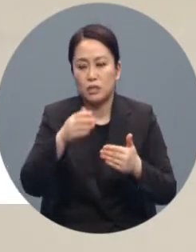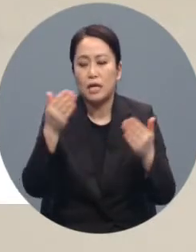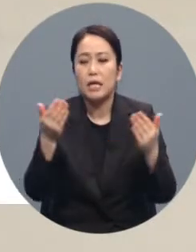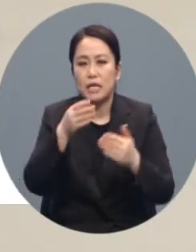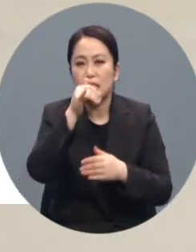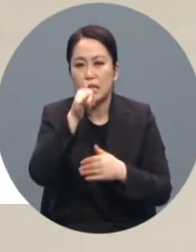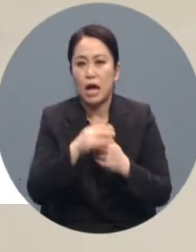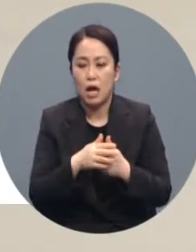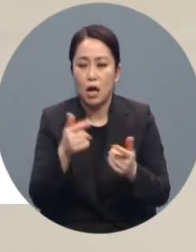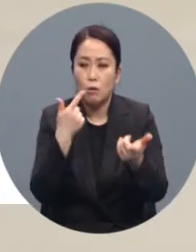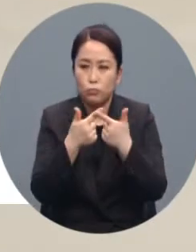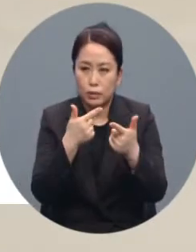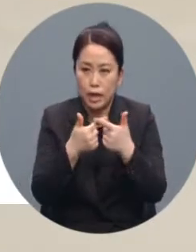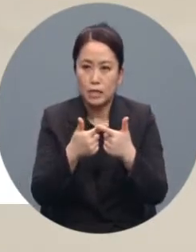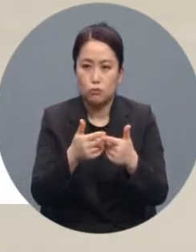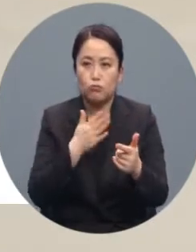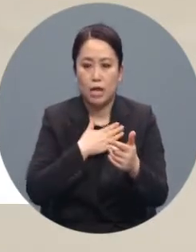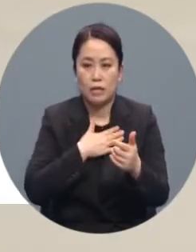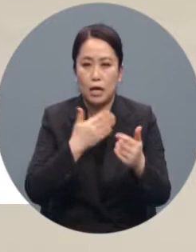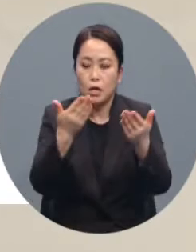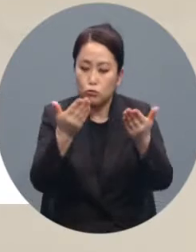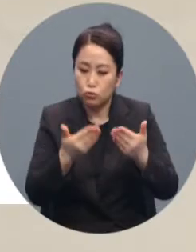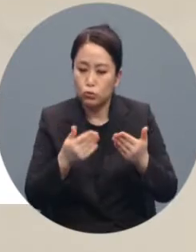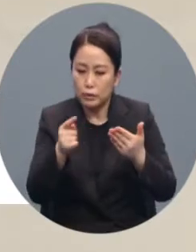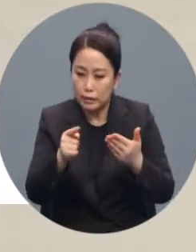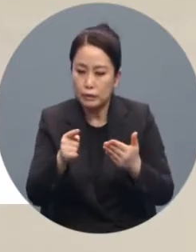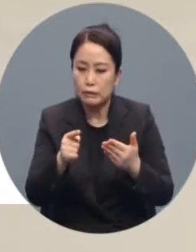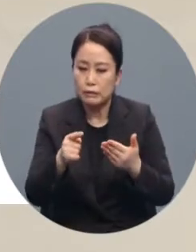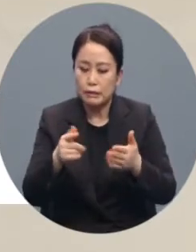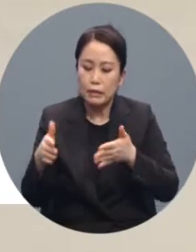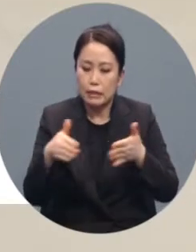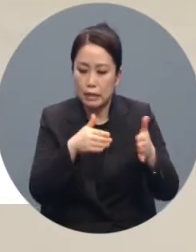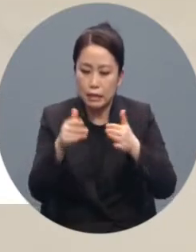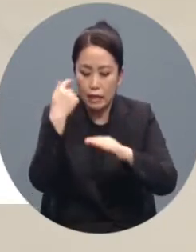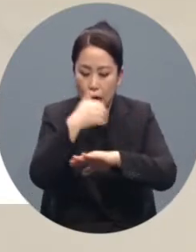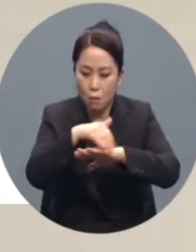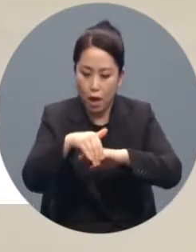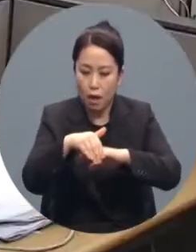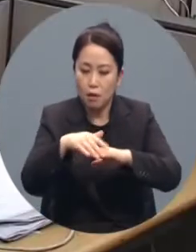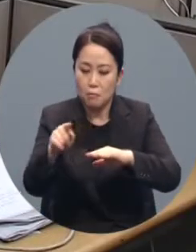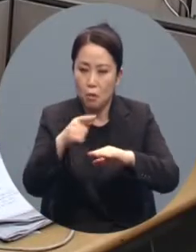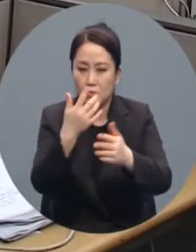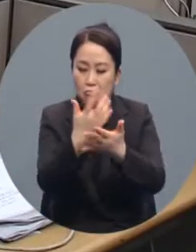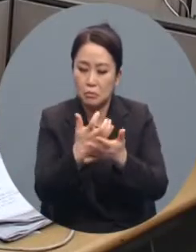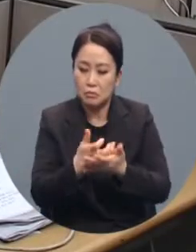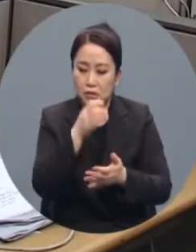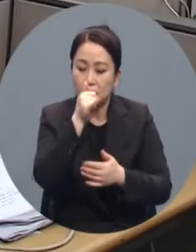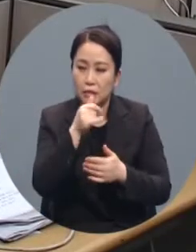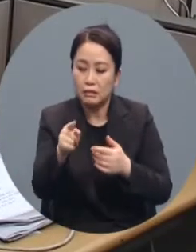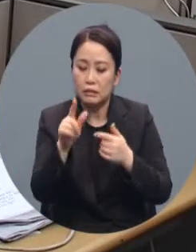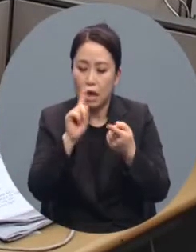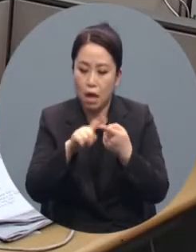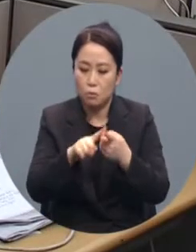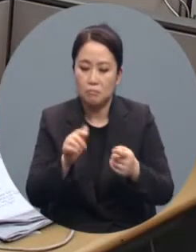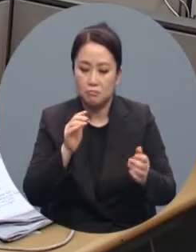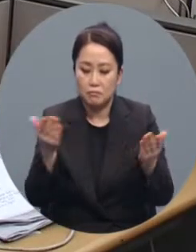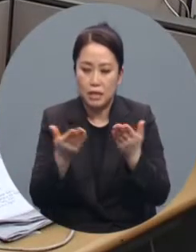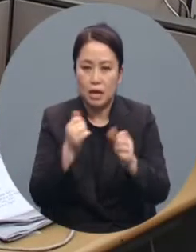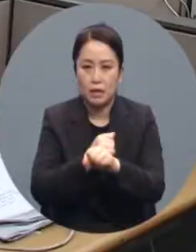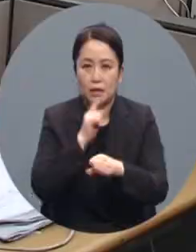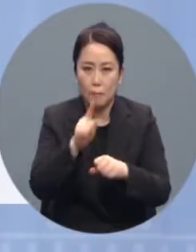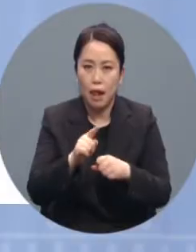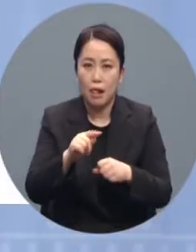우리에게 가르쳐줬던 이정표가 있었죠. 저는 그 길에 따라서 가고 싶다. 최근 2주간